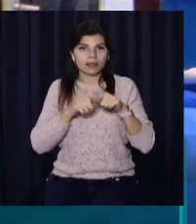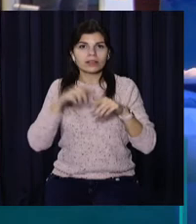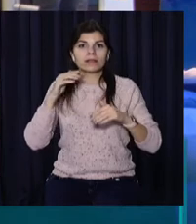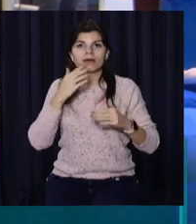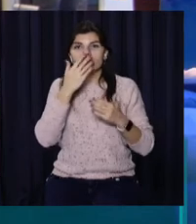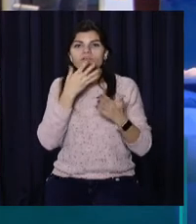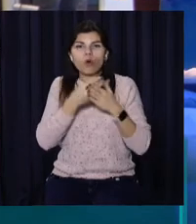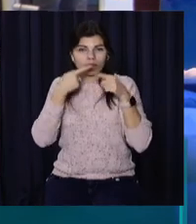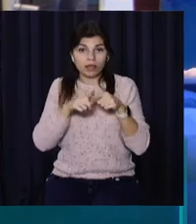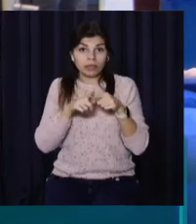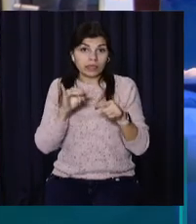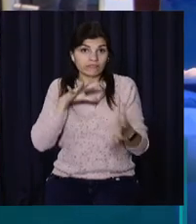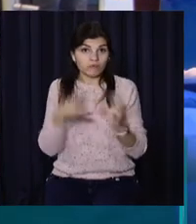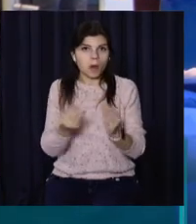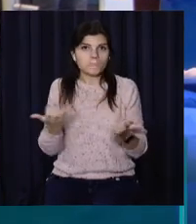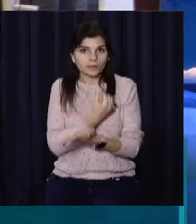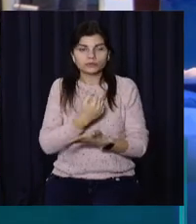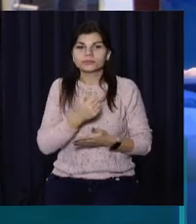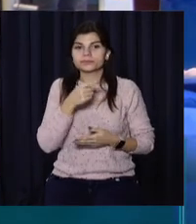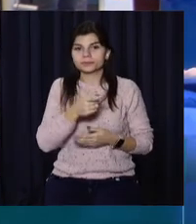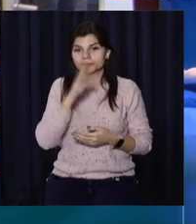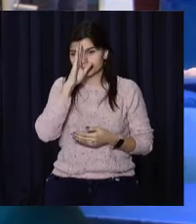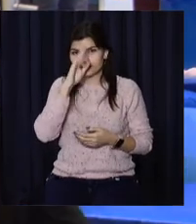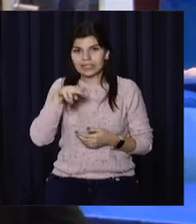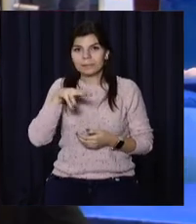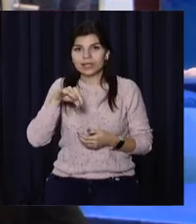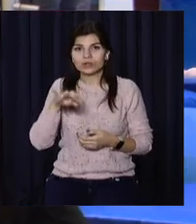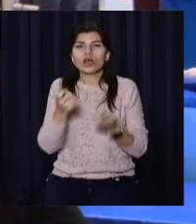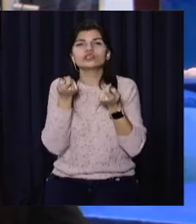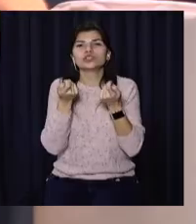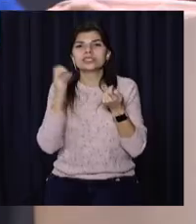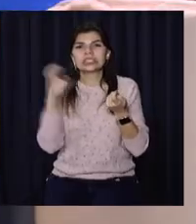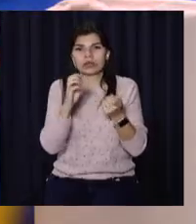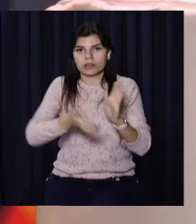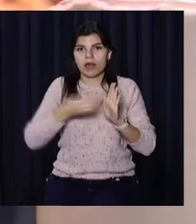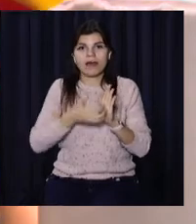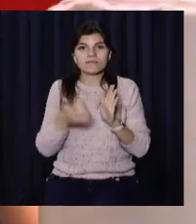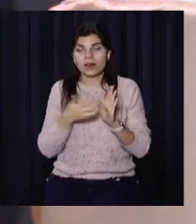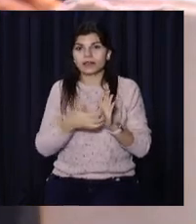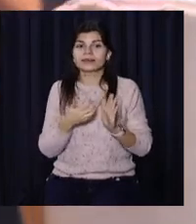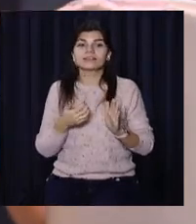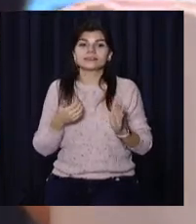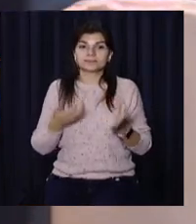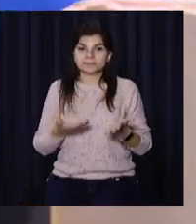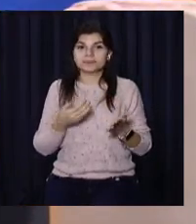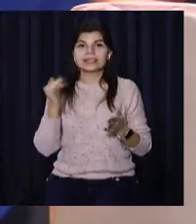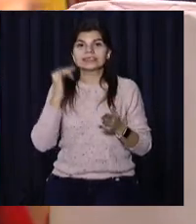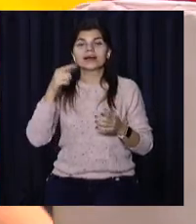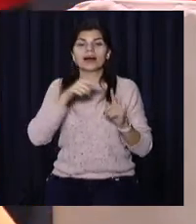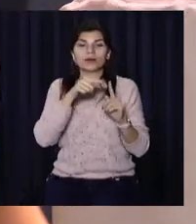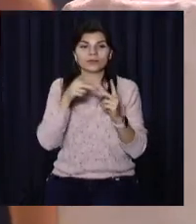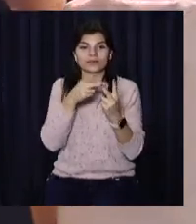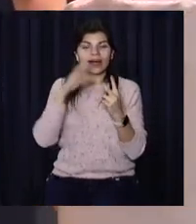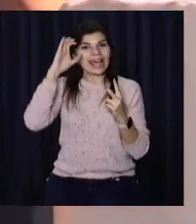першим номерам, якби старався, придержувався цієї тактики, або все вийшло. Натомість Дмитру Кащуку знадобилося